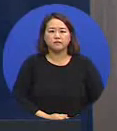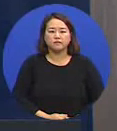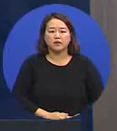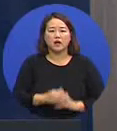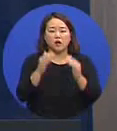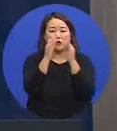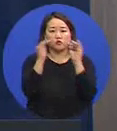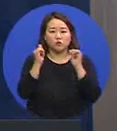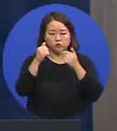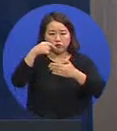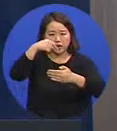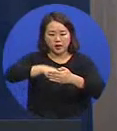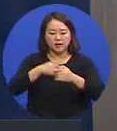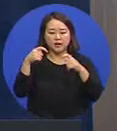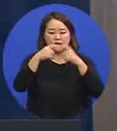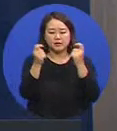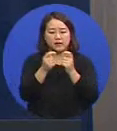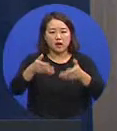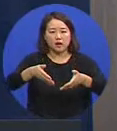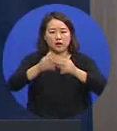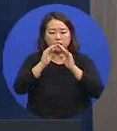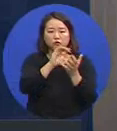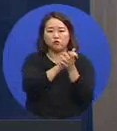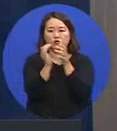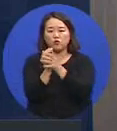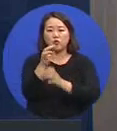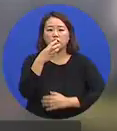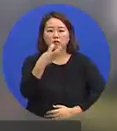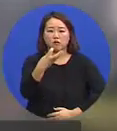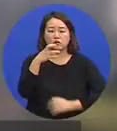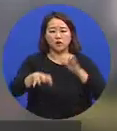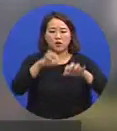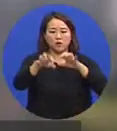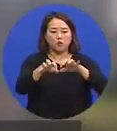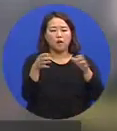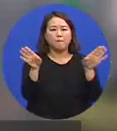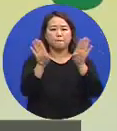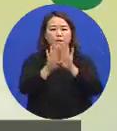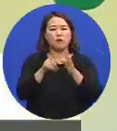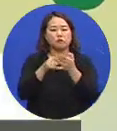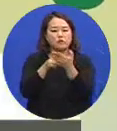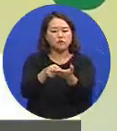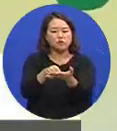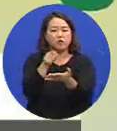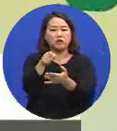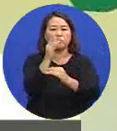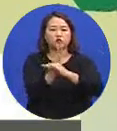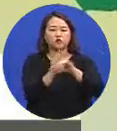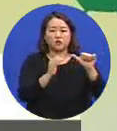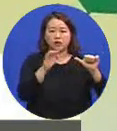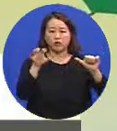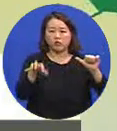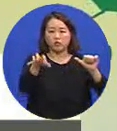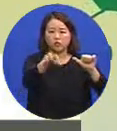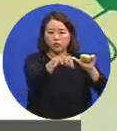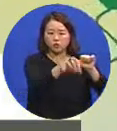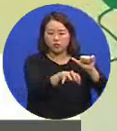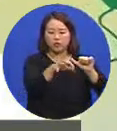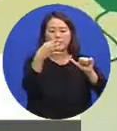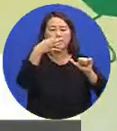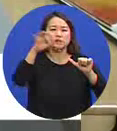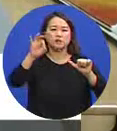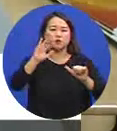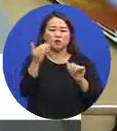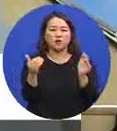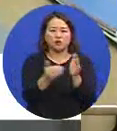도내 사립유치원 13곳이 폐원을 신청한 가운데 5곳에 대해서 폐원이 인가됐습니다. 폐원이 인가된